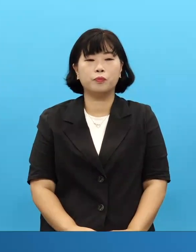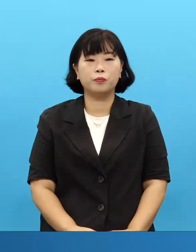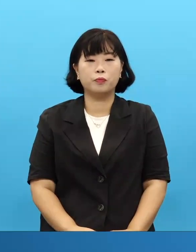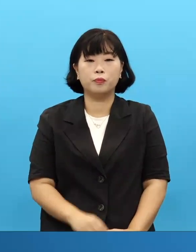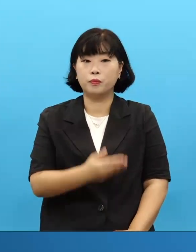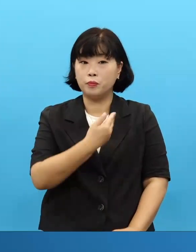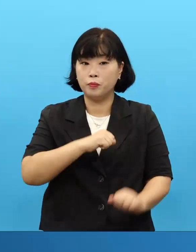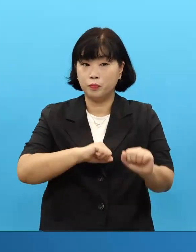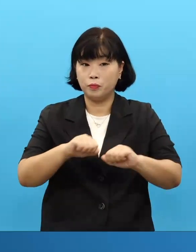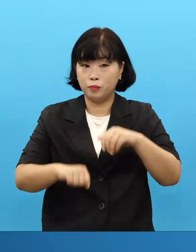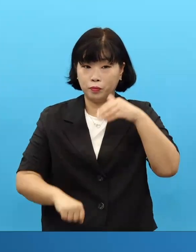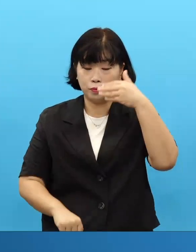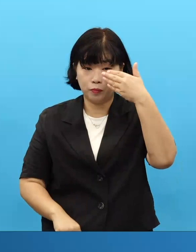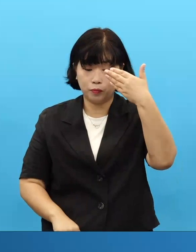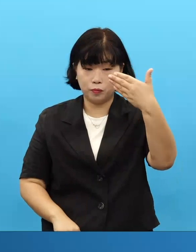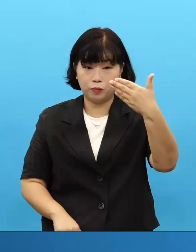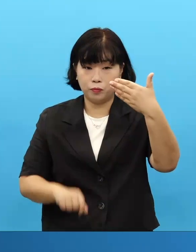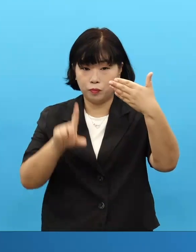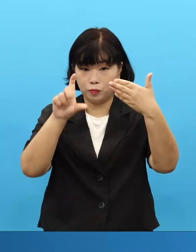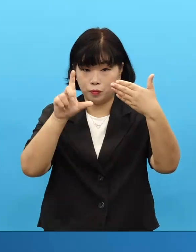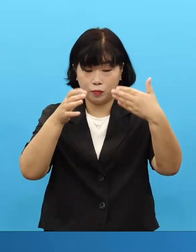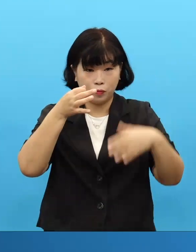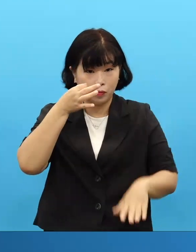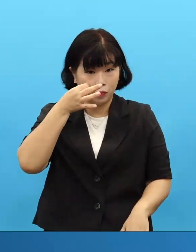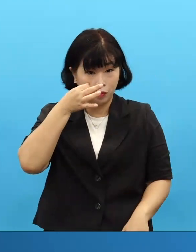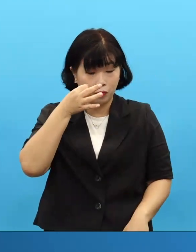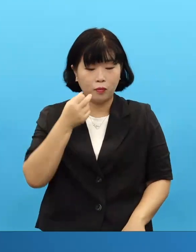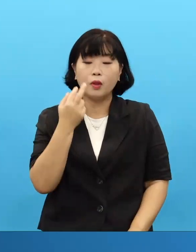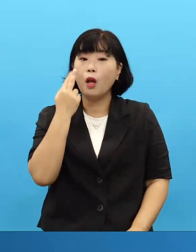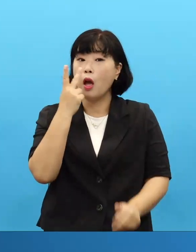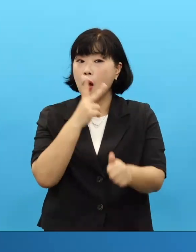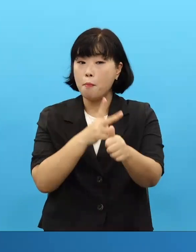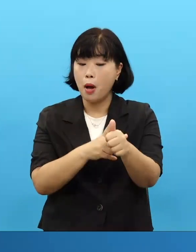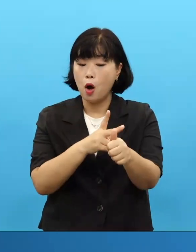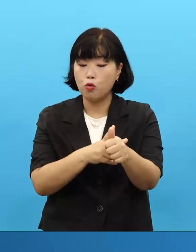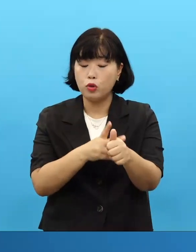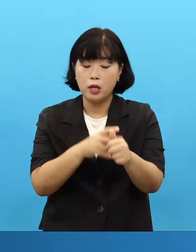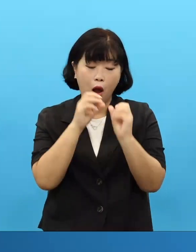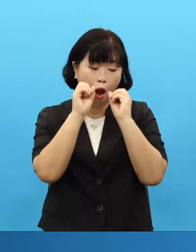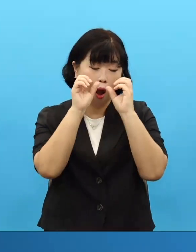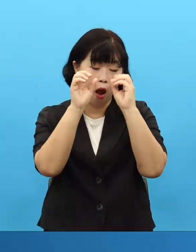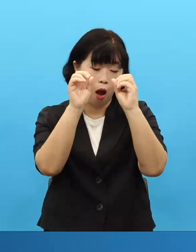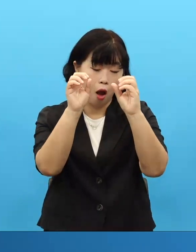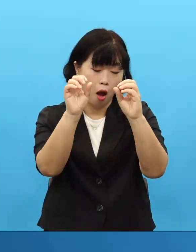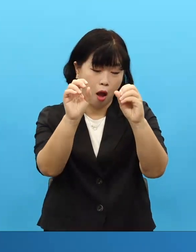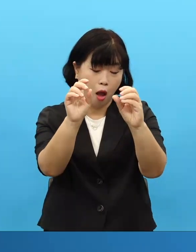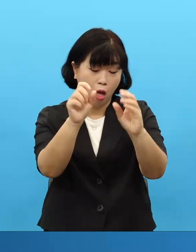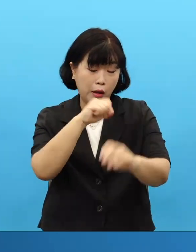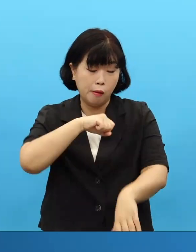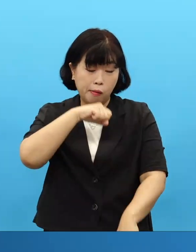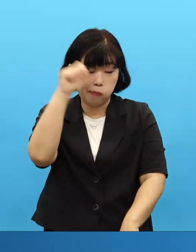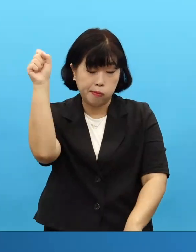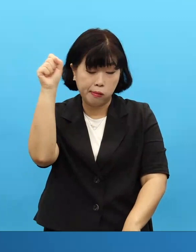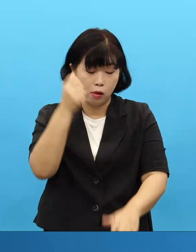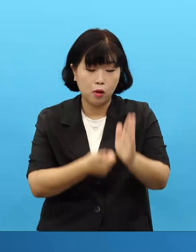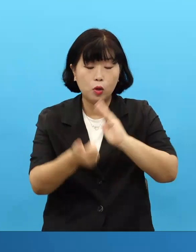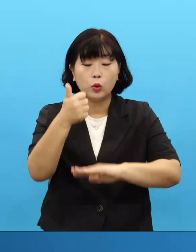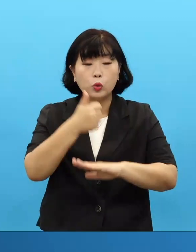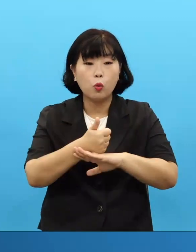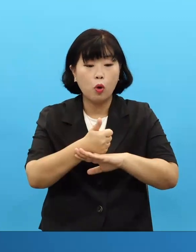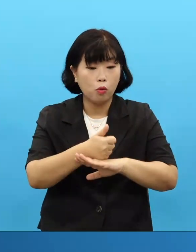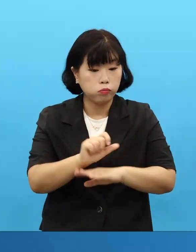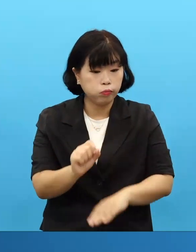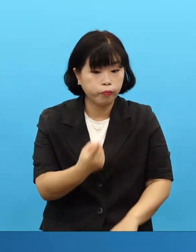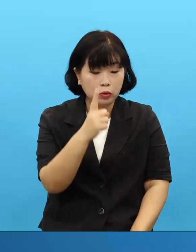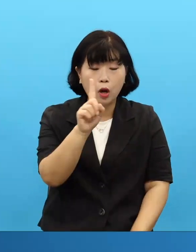바울이 성공하게 된 것은 하나님이 꼭 하라고 지시한 것을 한 겁니다. And the reason